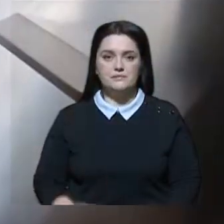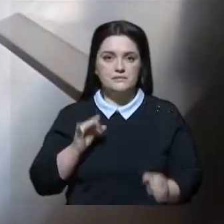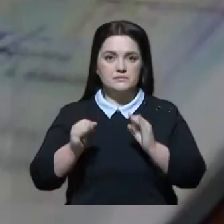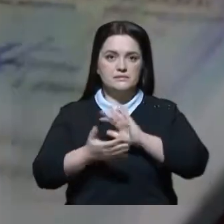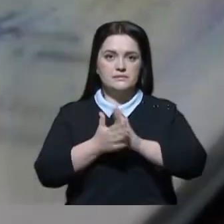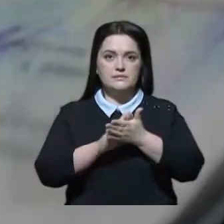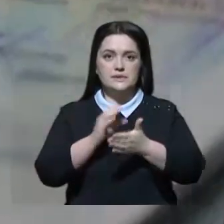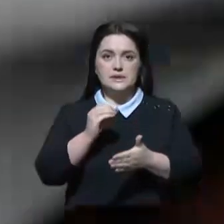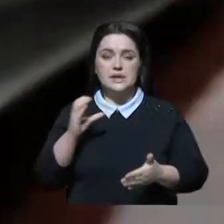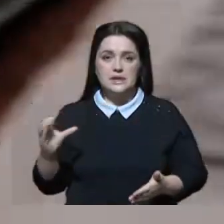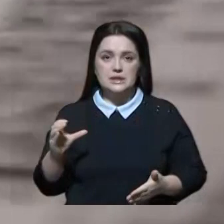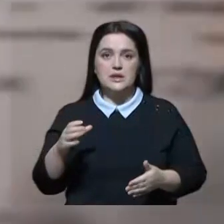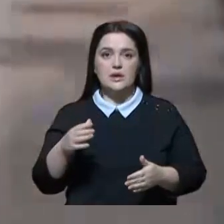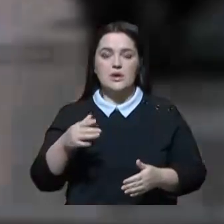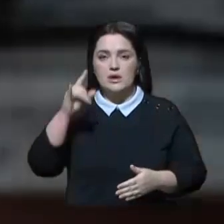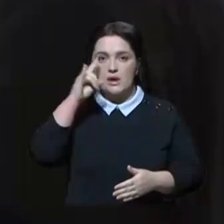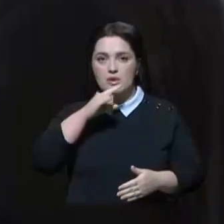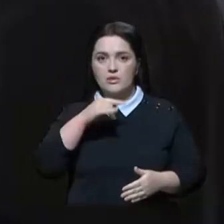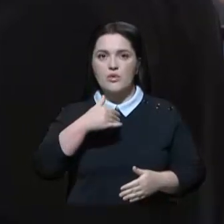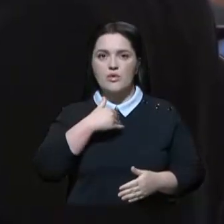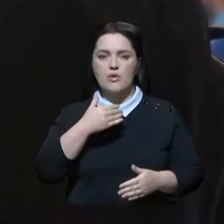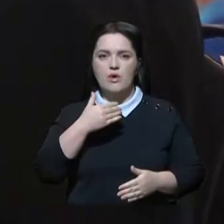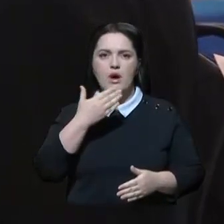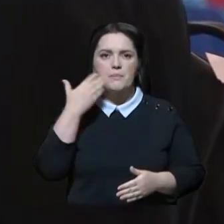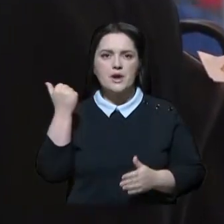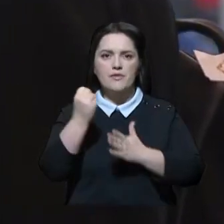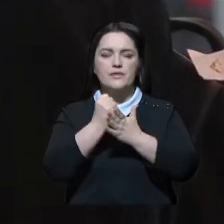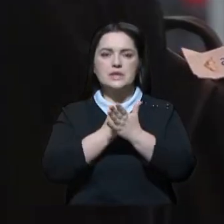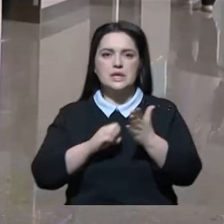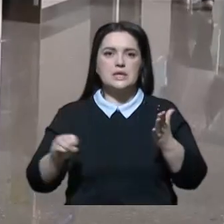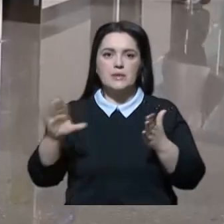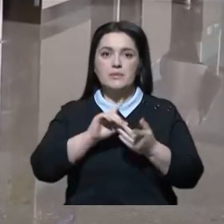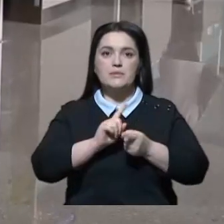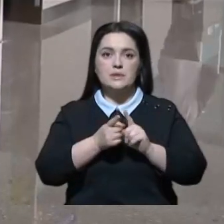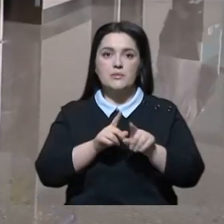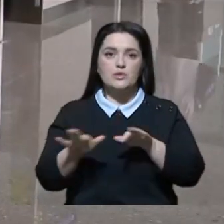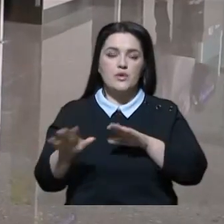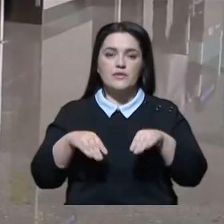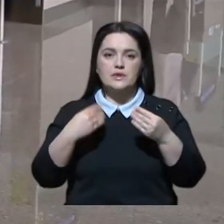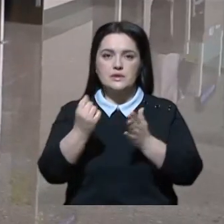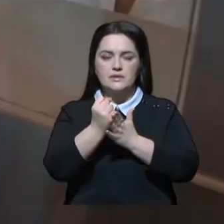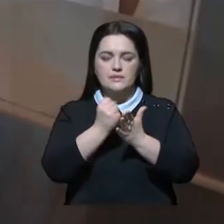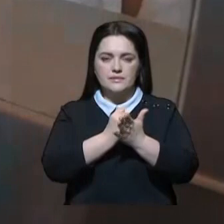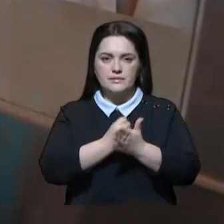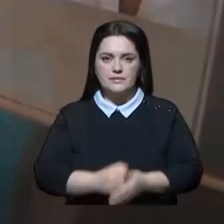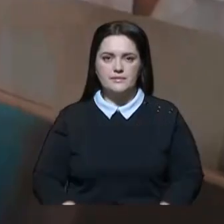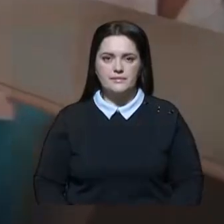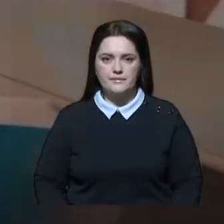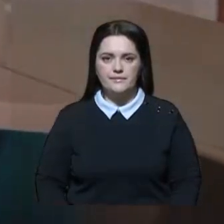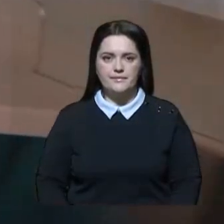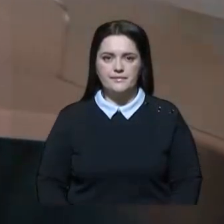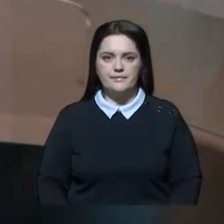Переговоры с ЕС. МИД Казахстана намерен договориться об облегчении визового режима с Евросоюзом. Как изменится процедура выдачи шенгенской